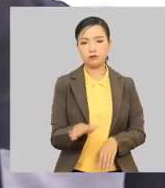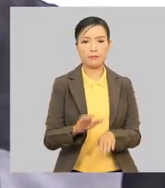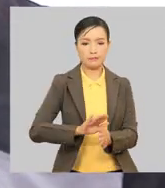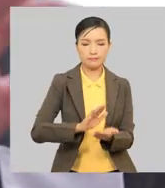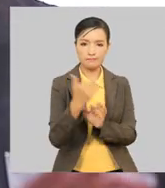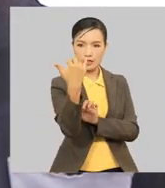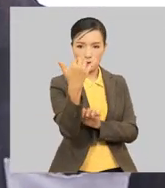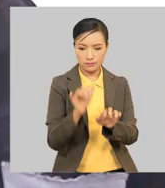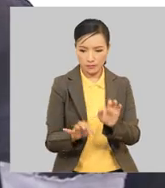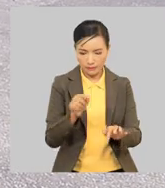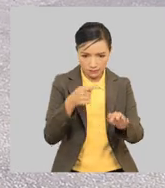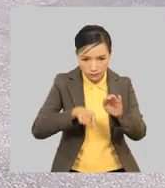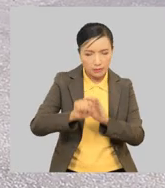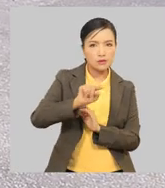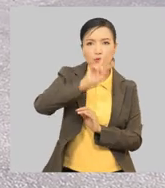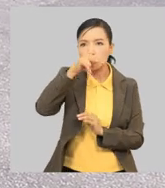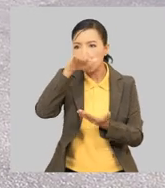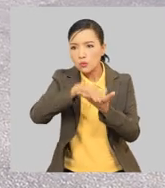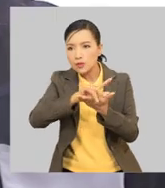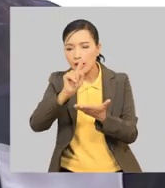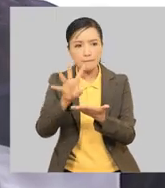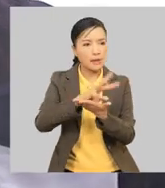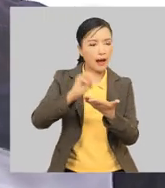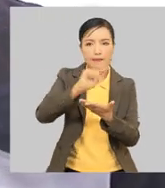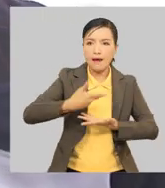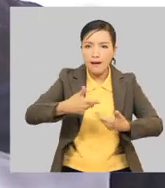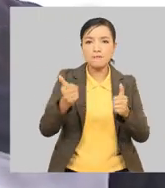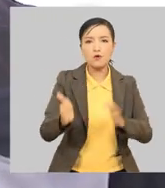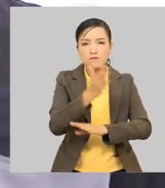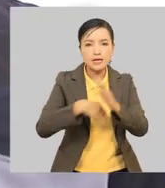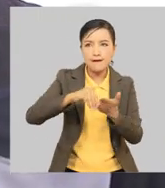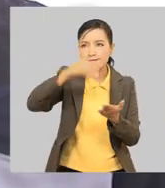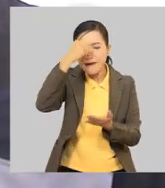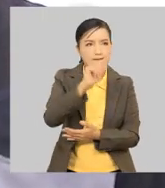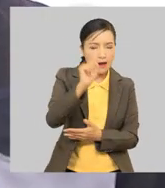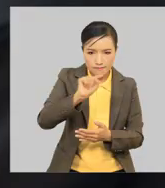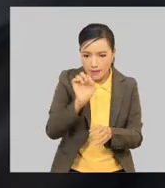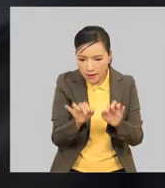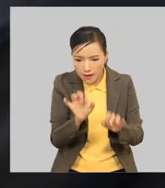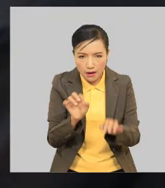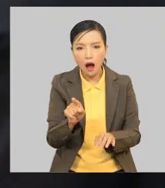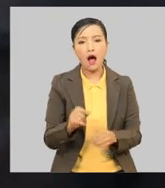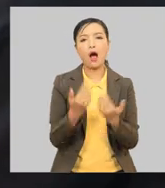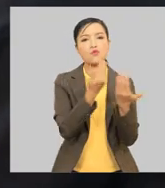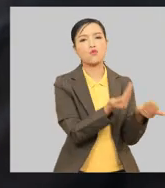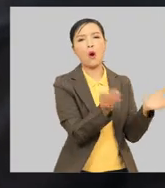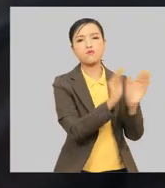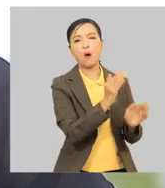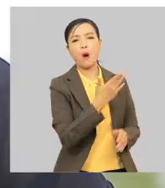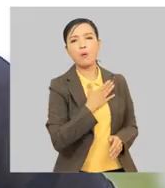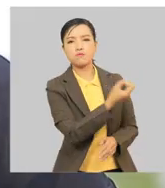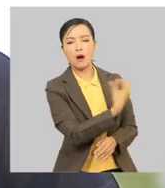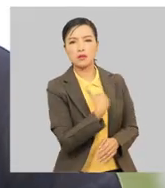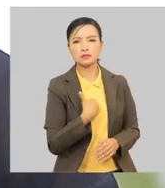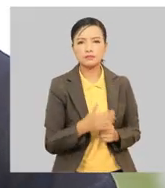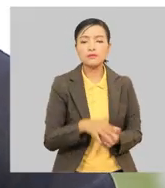พู่ค่ะไปที่คอมพิวเตอร์แล้วก็ไปเซิร์ชดูเลยว่าโรงเรียนไหนมหาลัยไหนที่รับคนพิการคือครอบครัวของชมพู่ค่ะเ